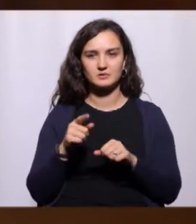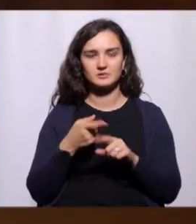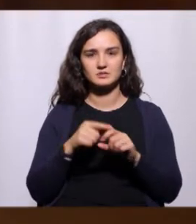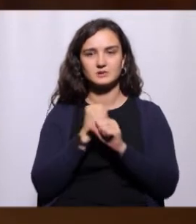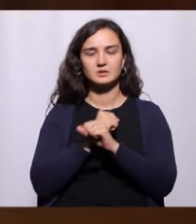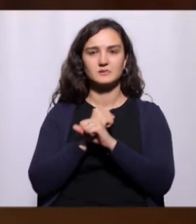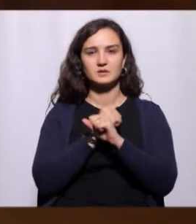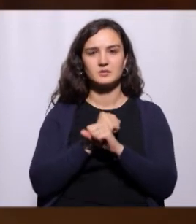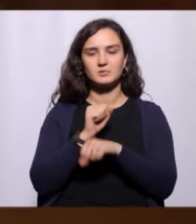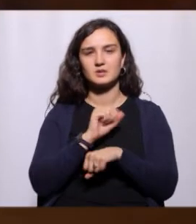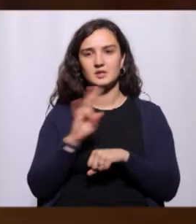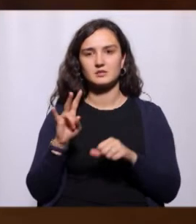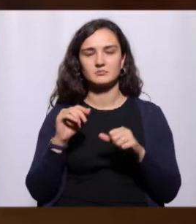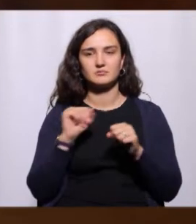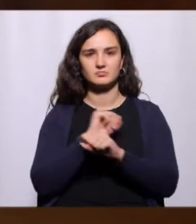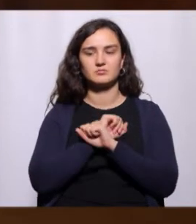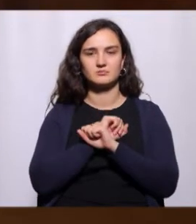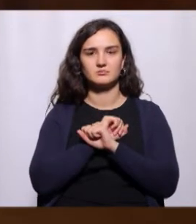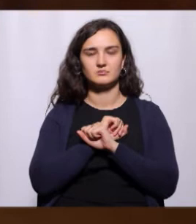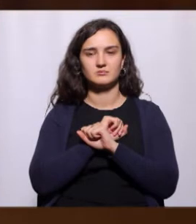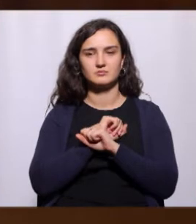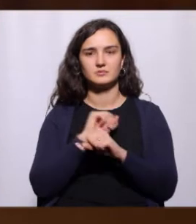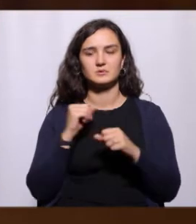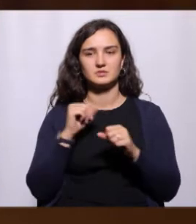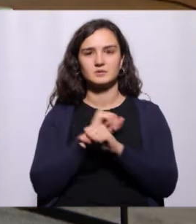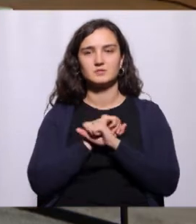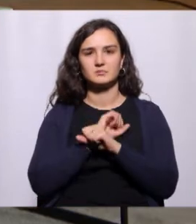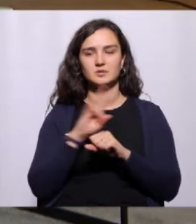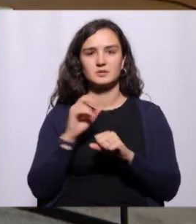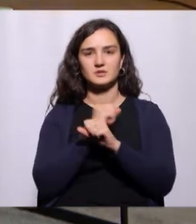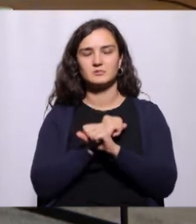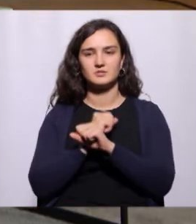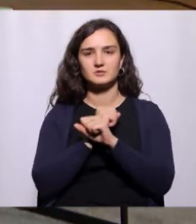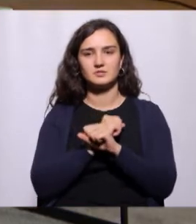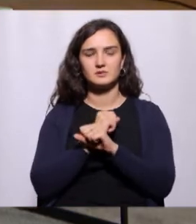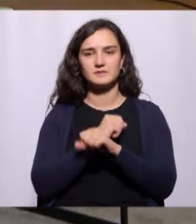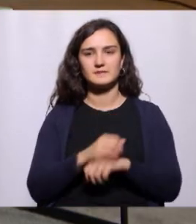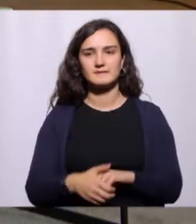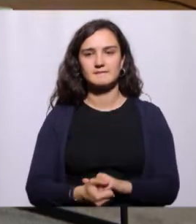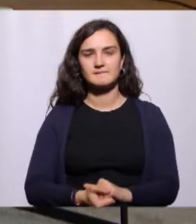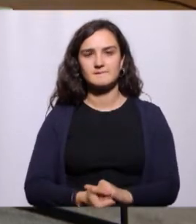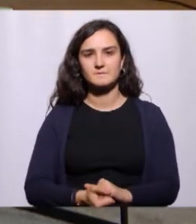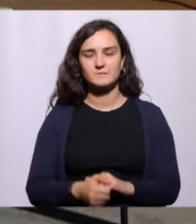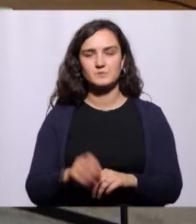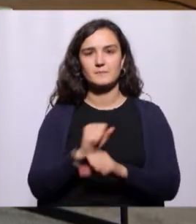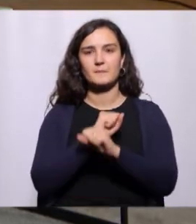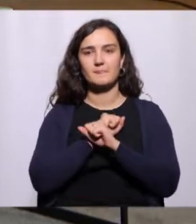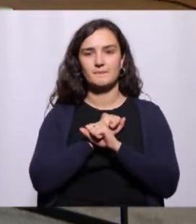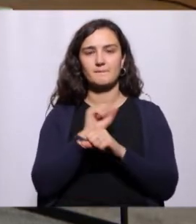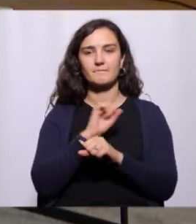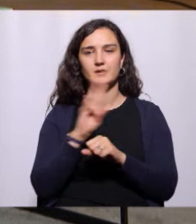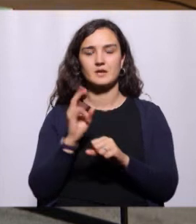Recreation, დასვენება ან განტვირთვა. Recreation, დასვენება ან განტვირთვა.